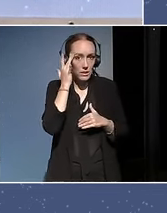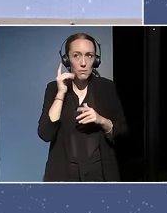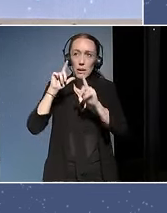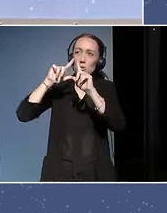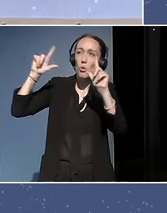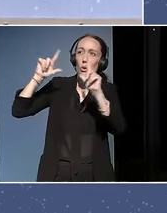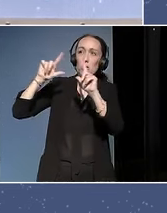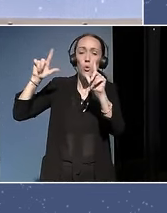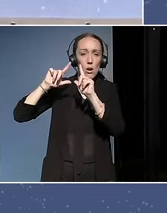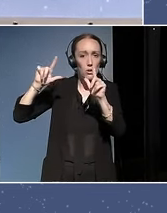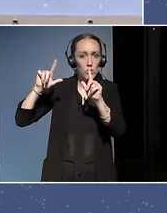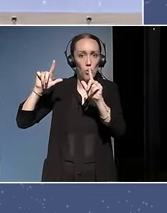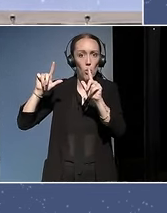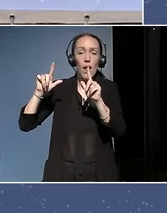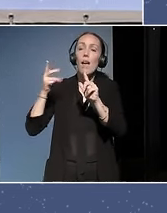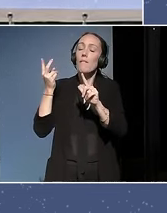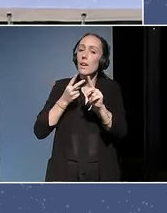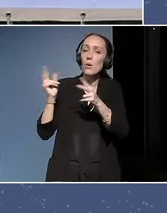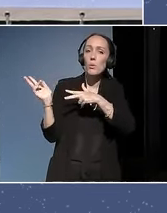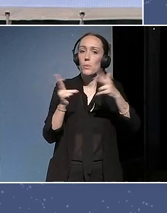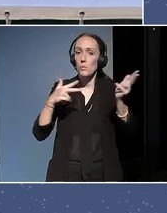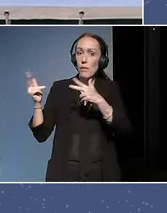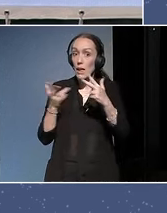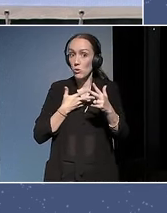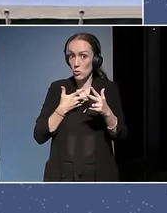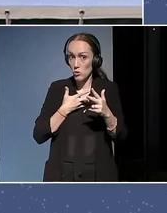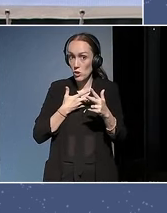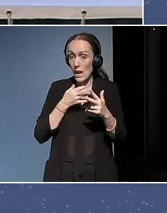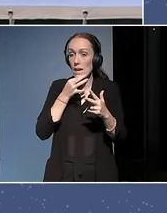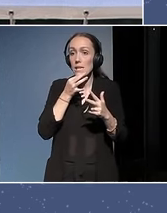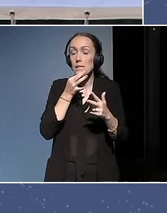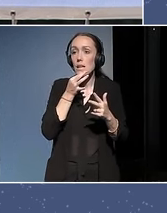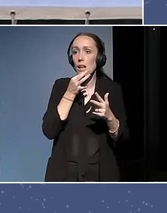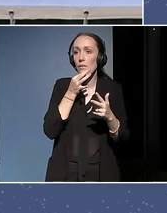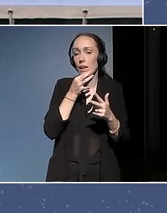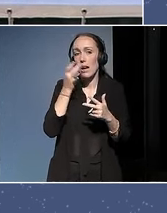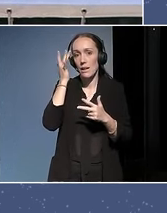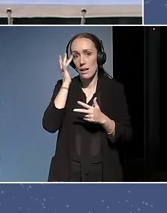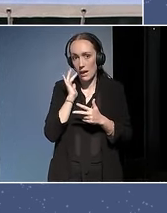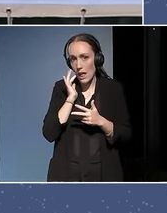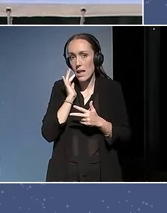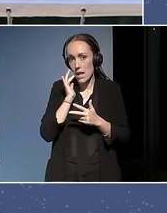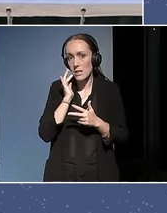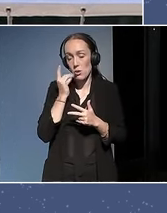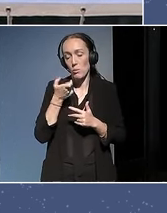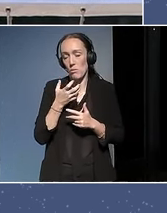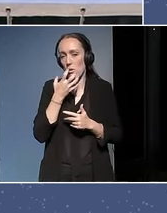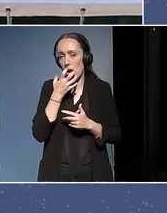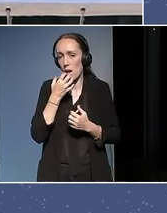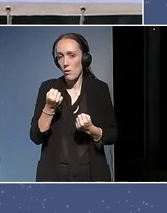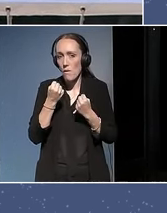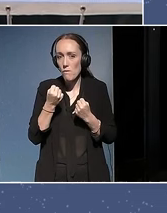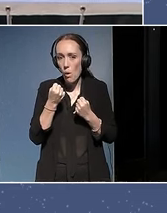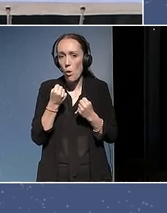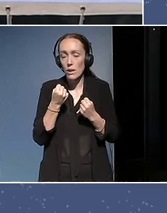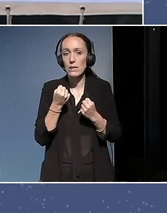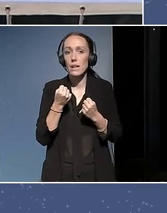accorgi il tuo corpo è un frammento vivo all'interno di un deserto immenso